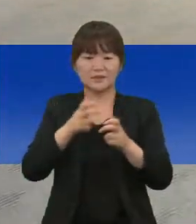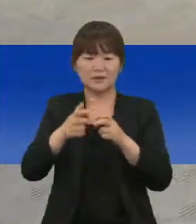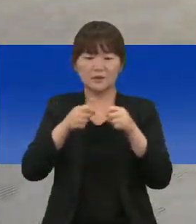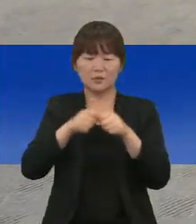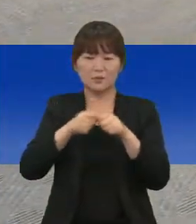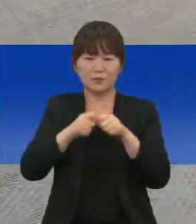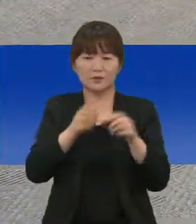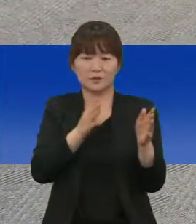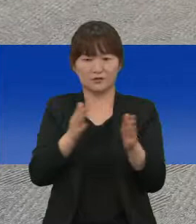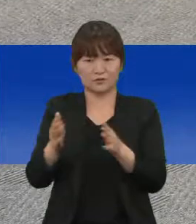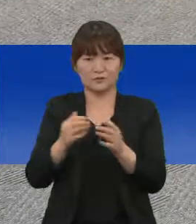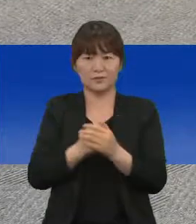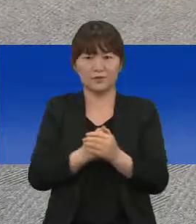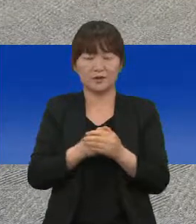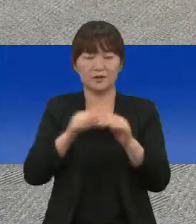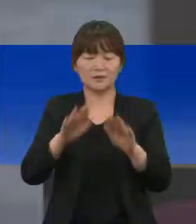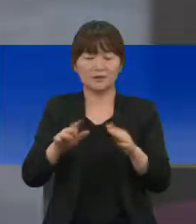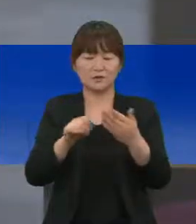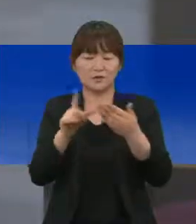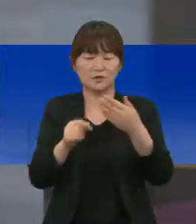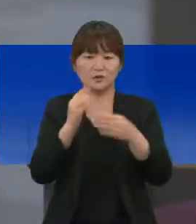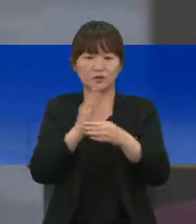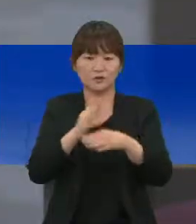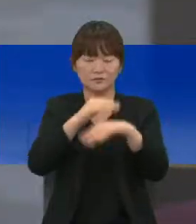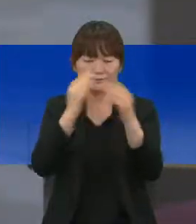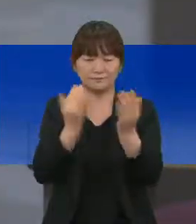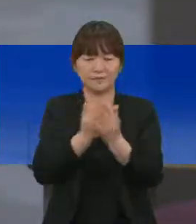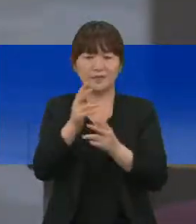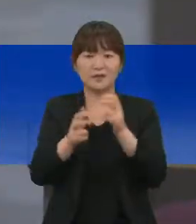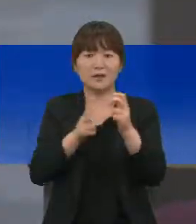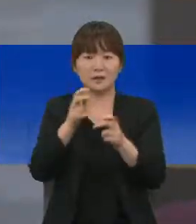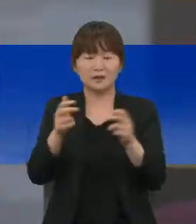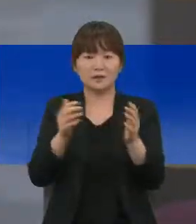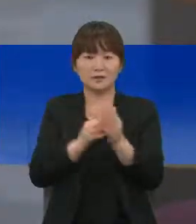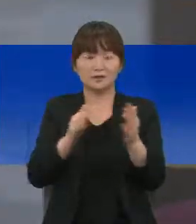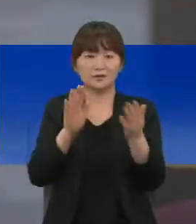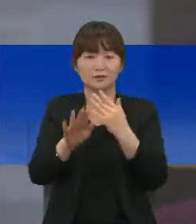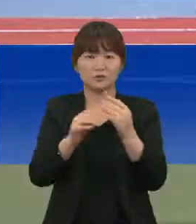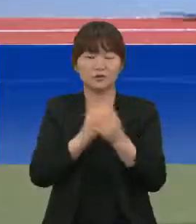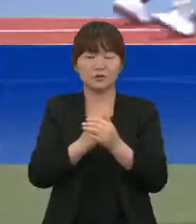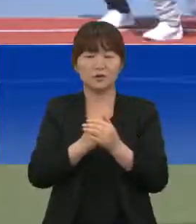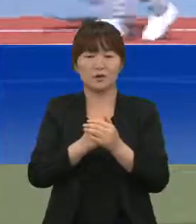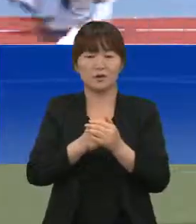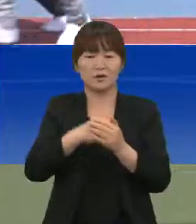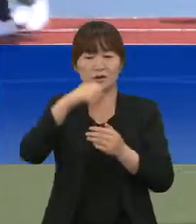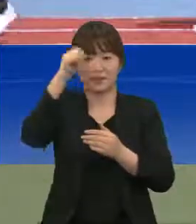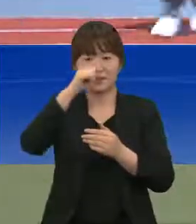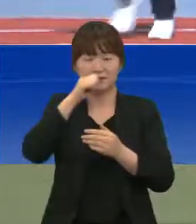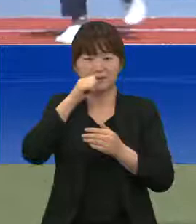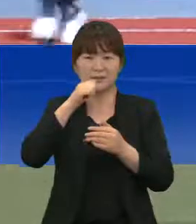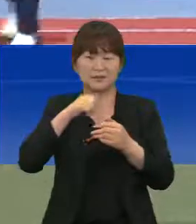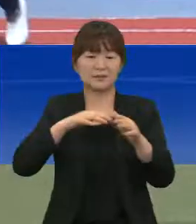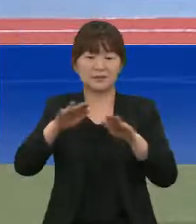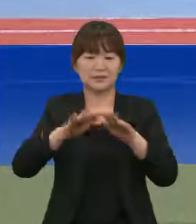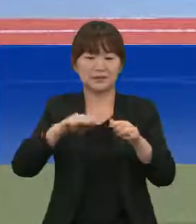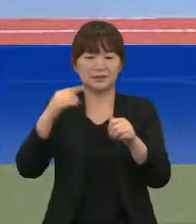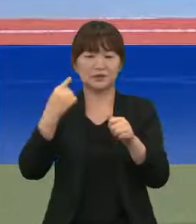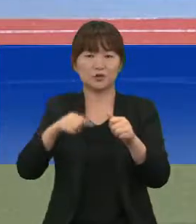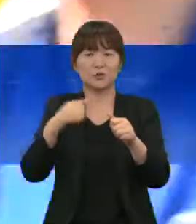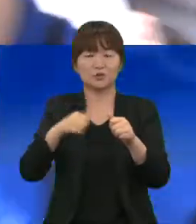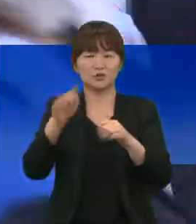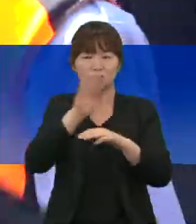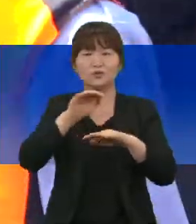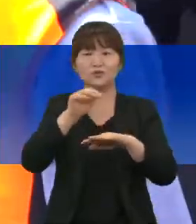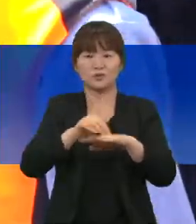사업을 면밀히 준비해왔습니다. 특히 이달 중 안전모 보급 사업을 완료한 후 안전모를 착용한 지진 방제